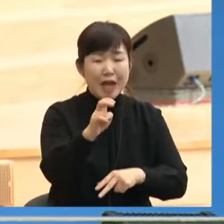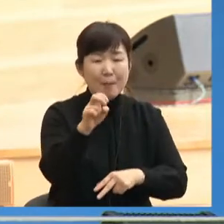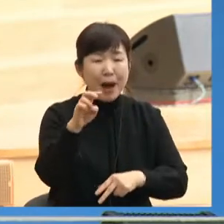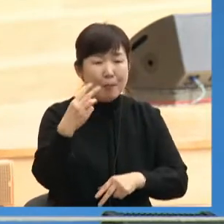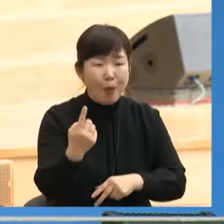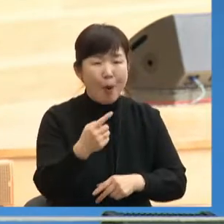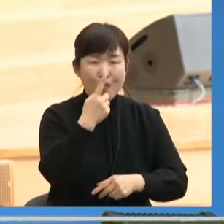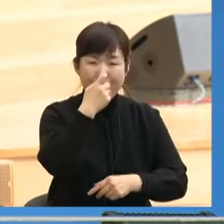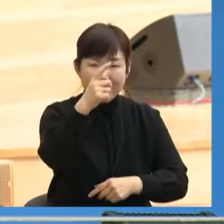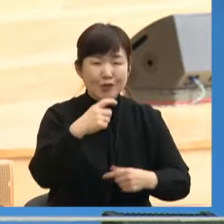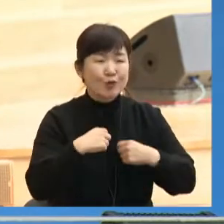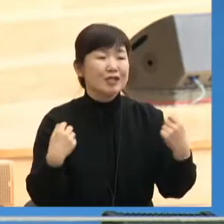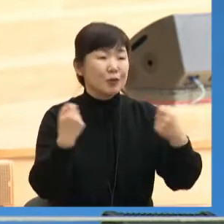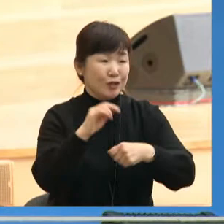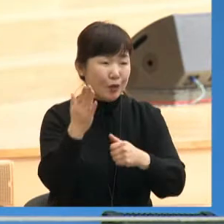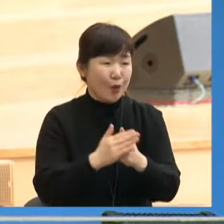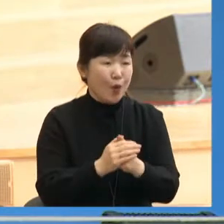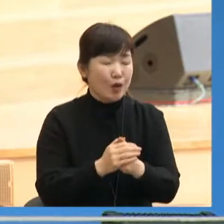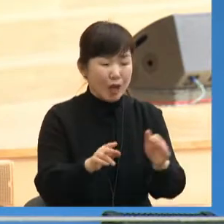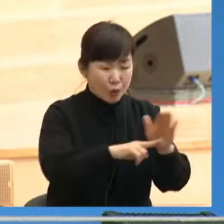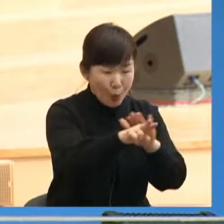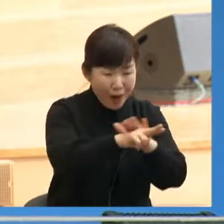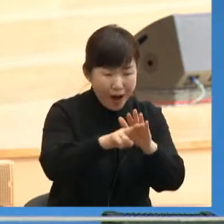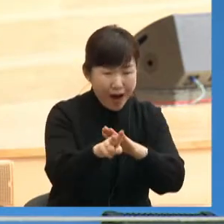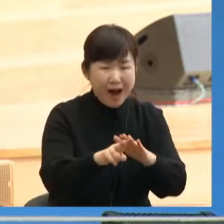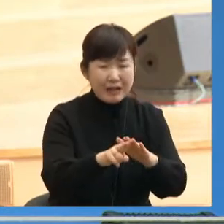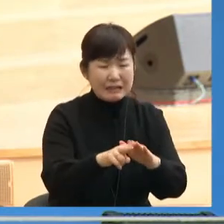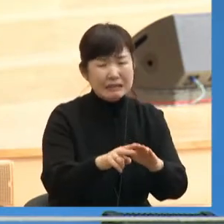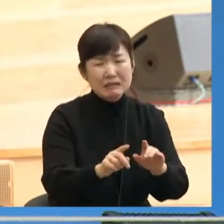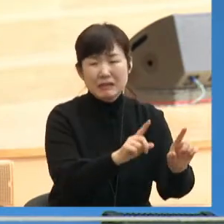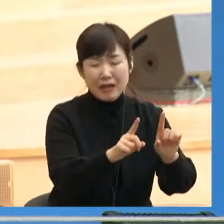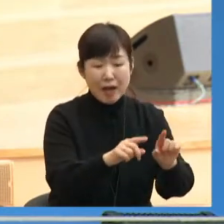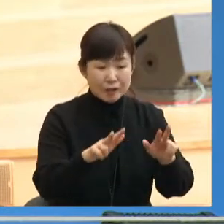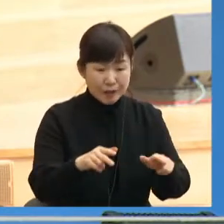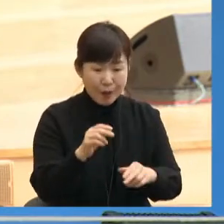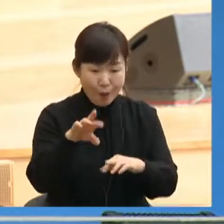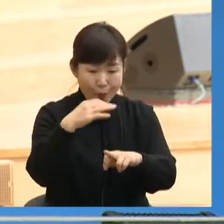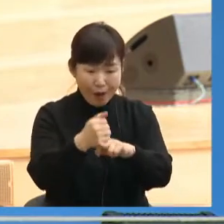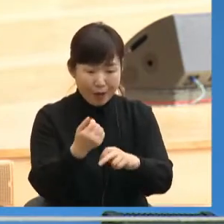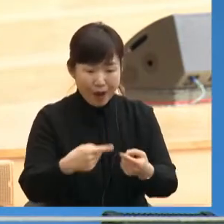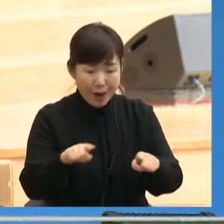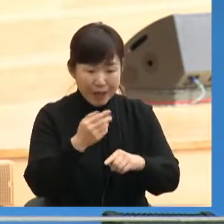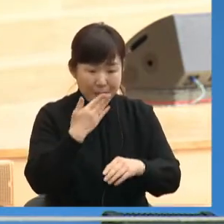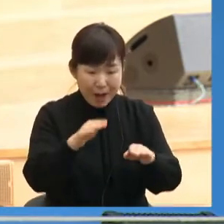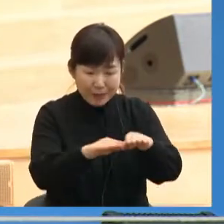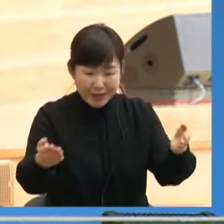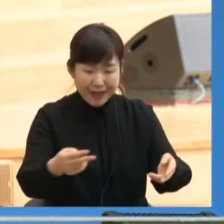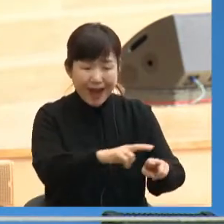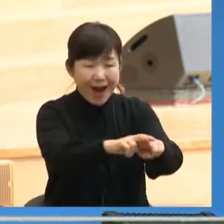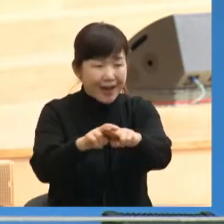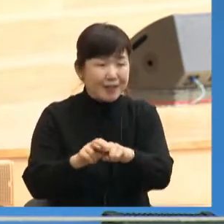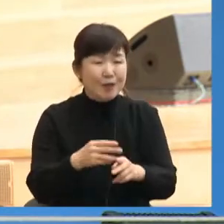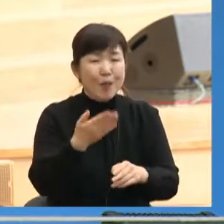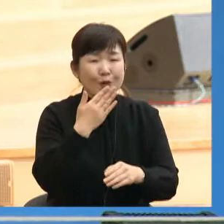역사가 생깁니다. 도망자로 살았던 그에게 왕의 식탁에 앉아서 음식을 먹을 수 있는 식탁이